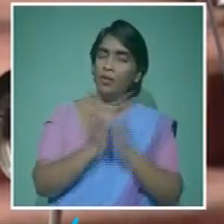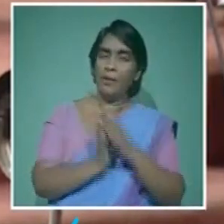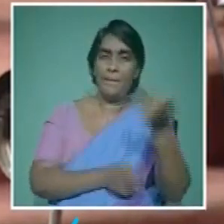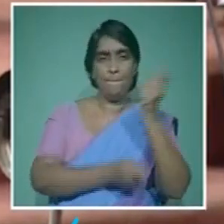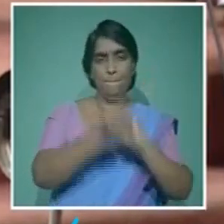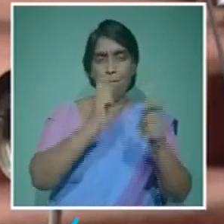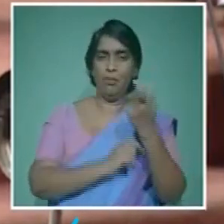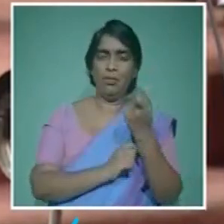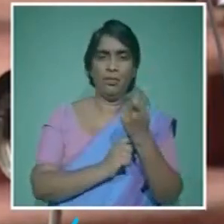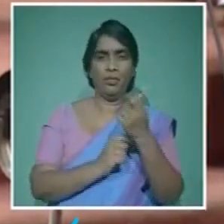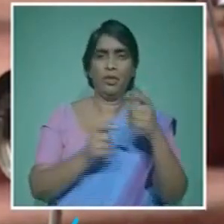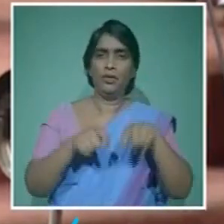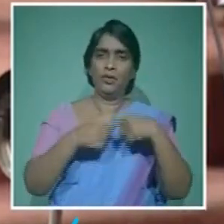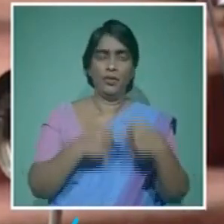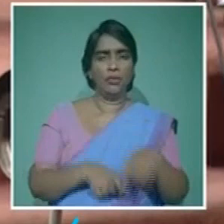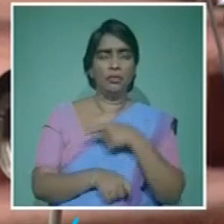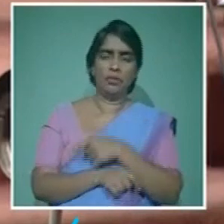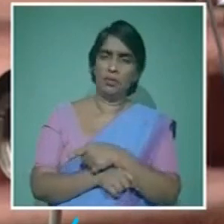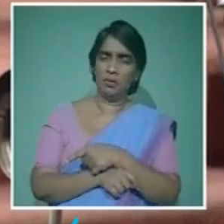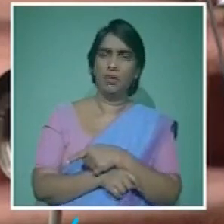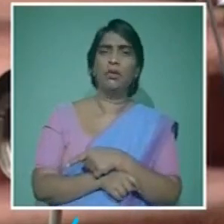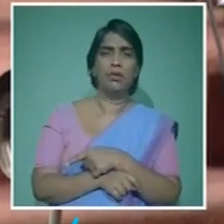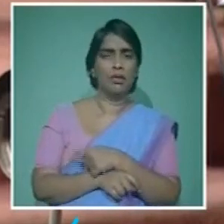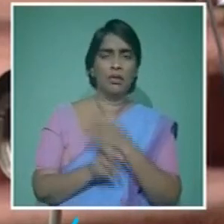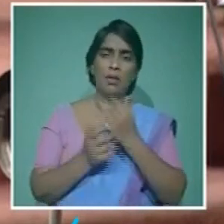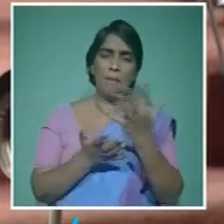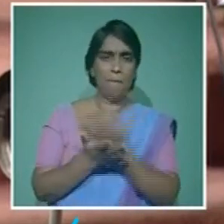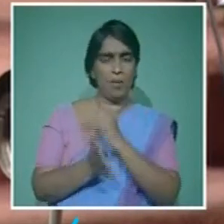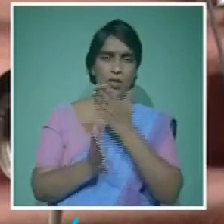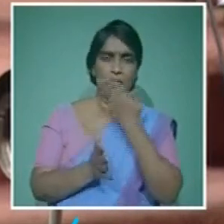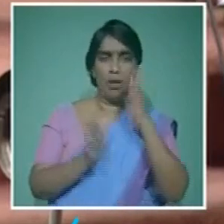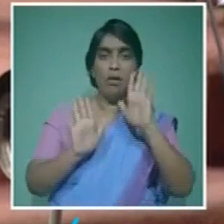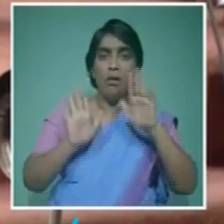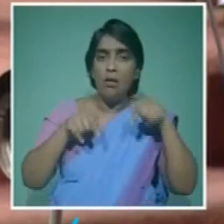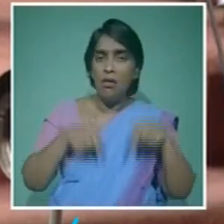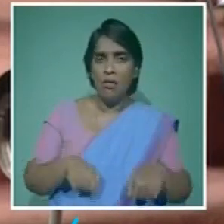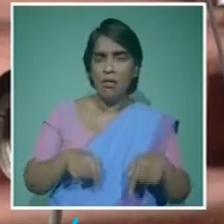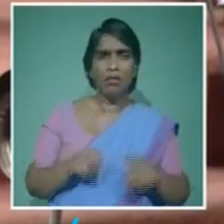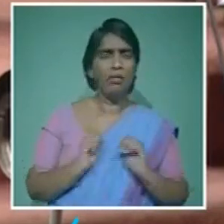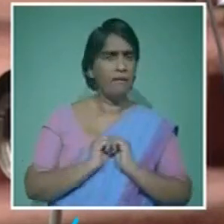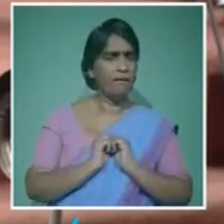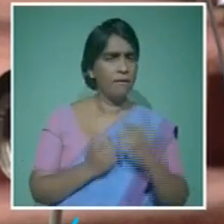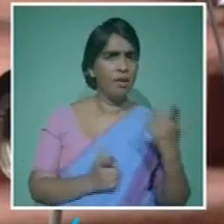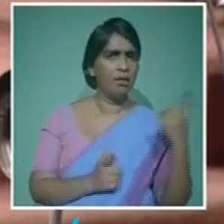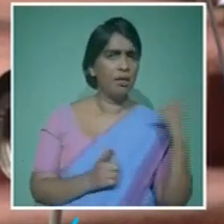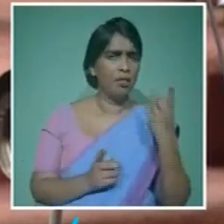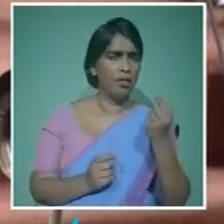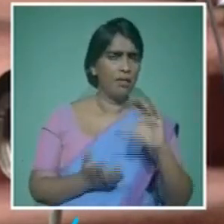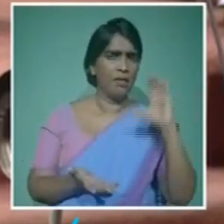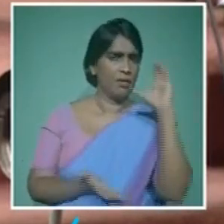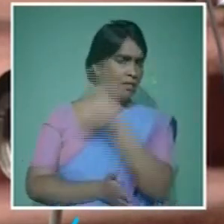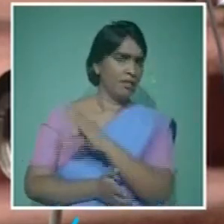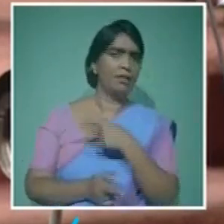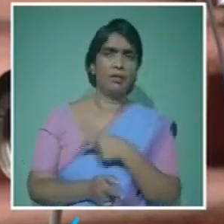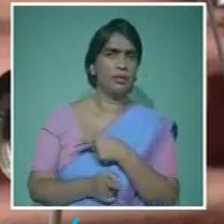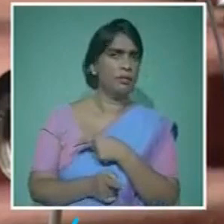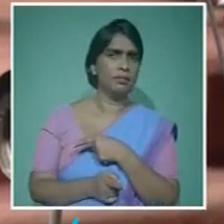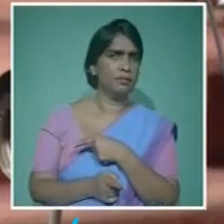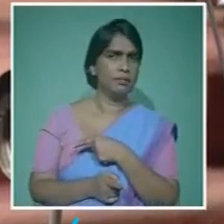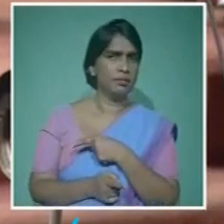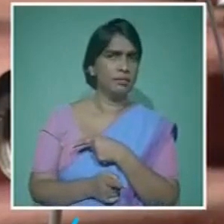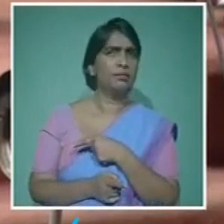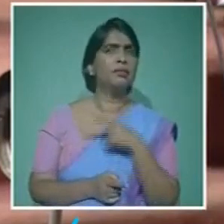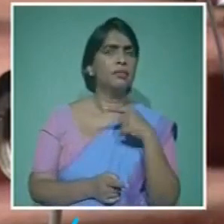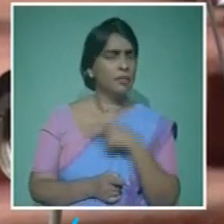பார்க்கலாம். அவைகள் கூட இன்று இல்லாத நேரத்திலே இவ்வளவு நிதிகள் எதற்காக ஒதுக்கப்படுகிறது? இன்றும் அந்த யுத்த மனப்பான்மையிலே தான் இந்த